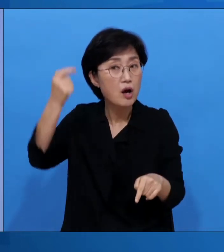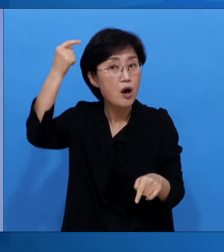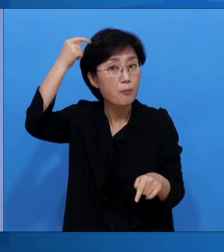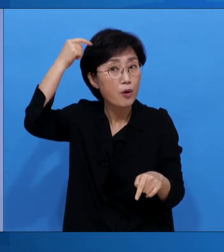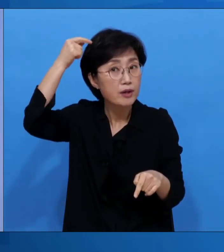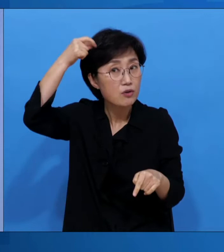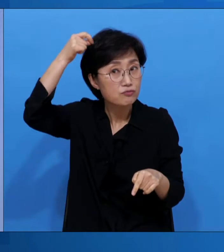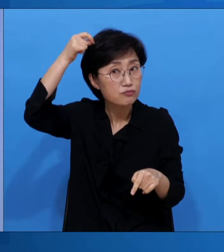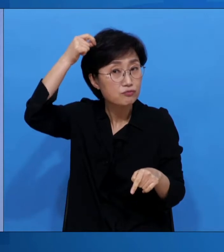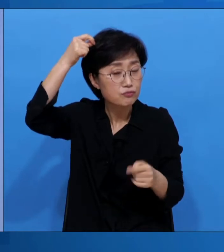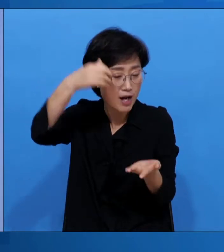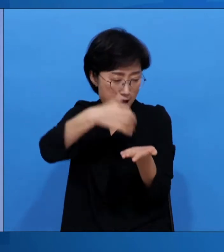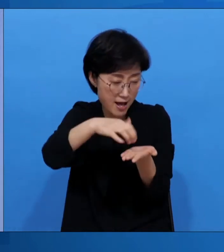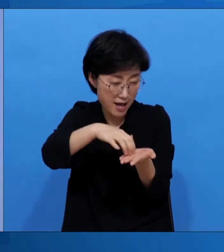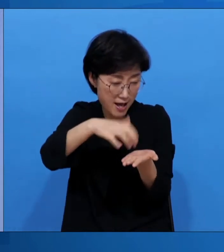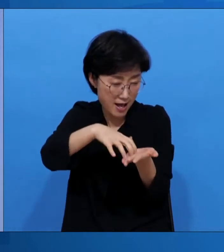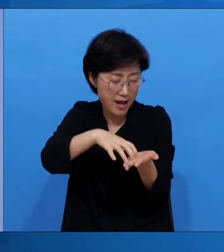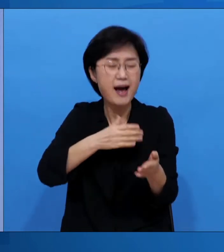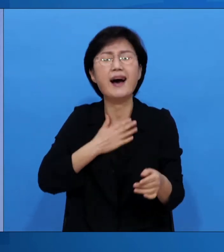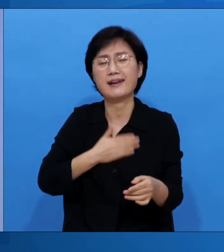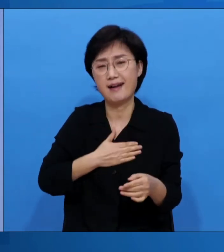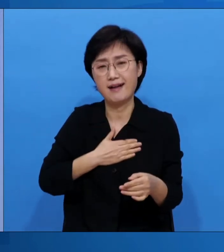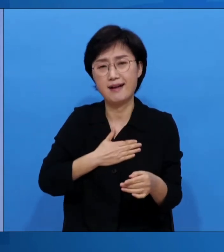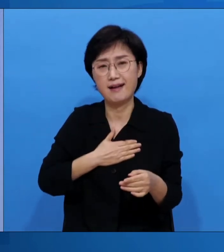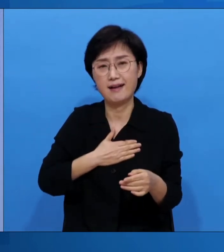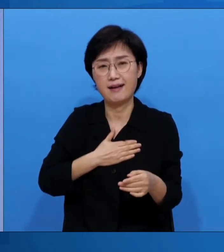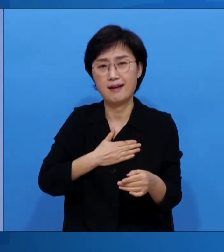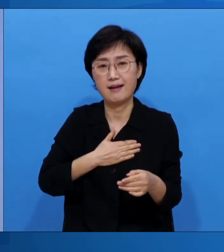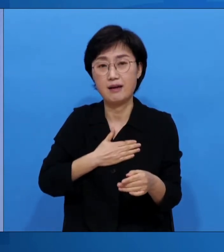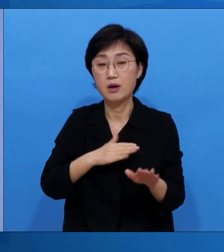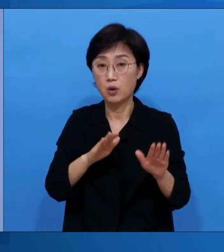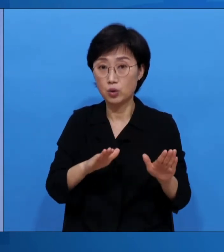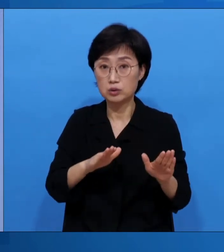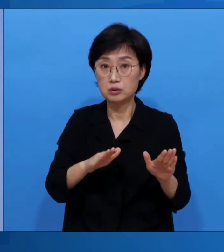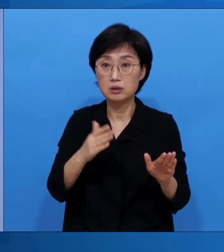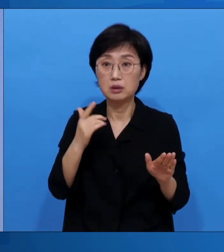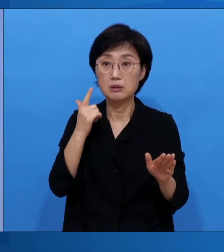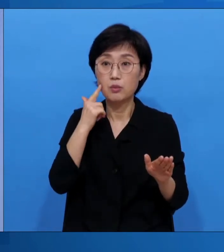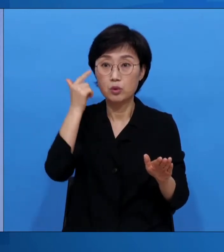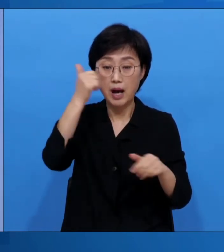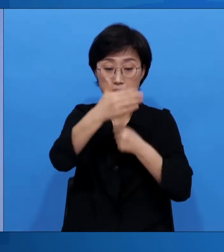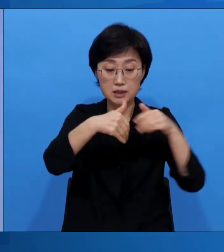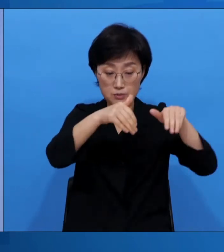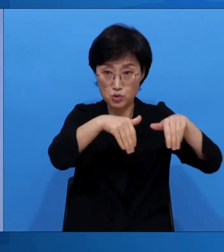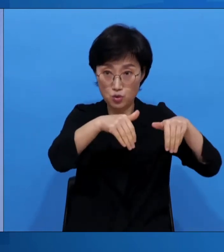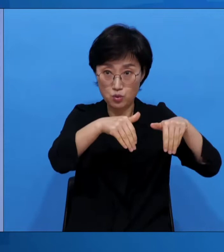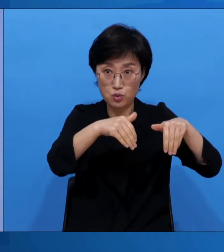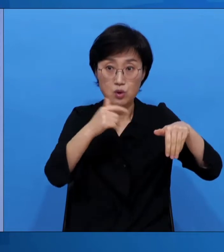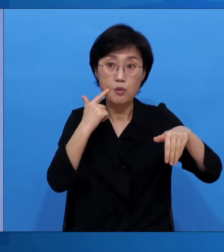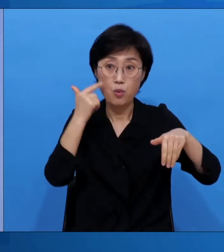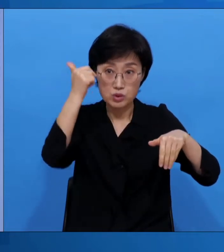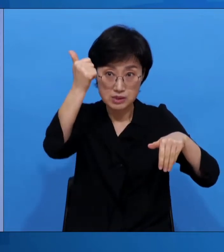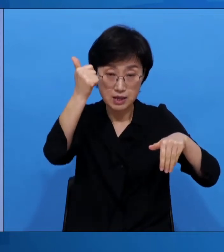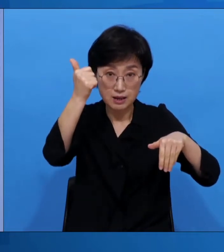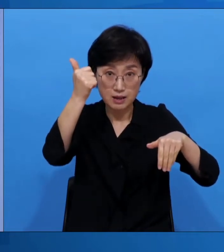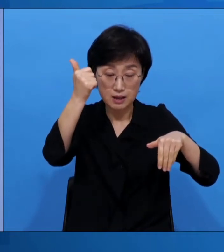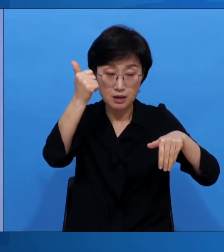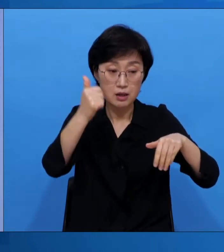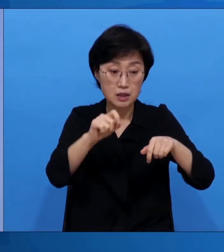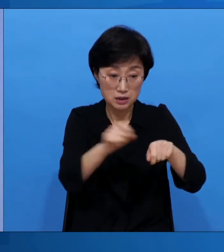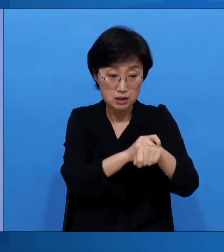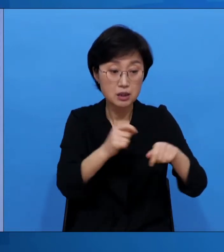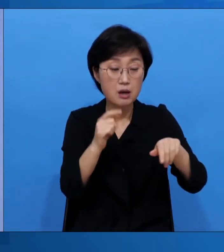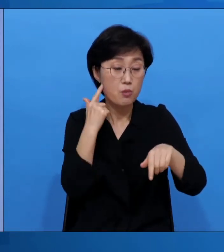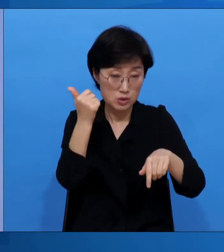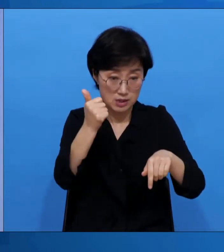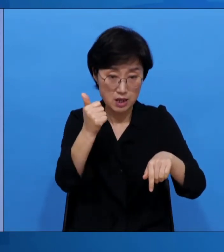He knows the hair on your head. 주의 종들이 붙잡아야 될 믿음입니다. 모든 성도가 잡아야 되지만 특히 주의 종들이.